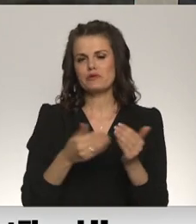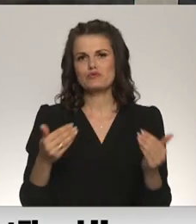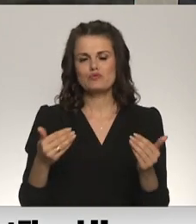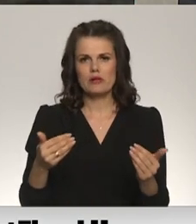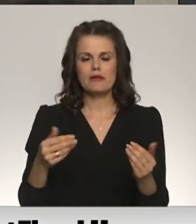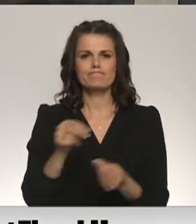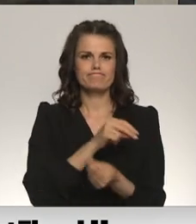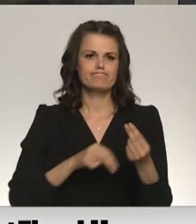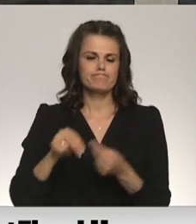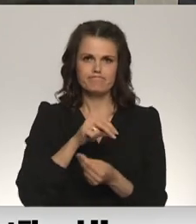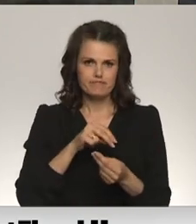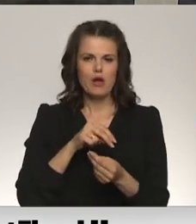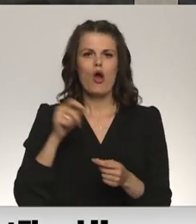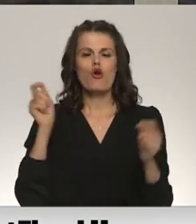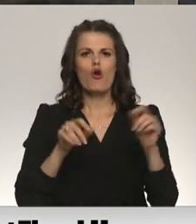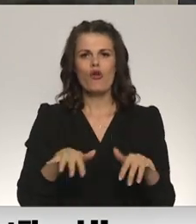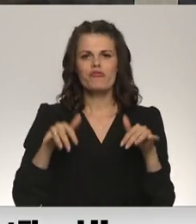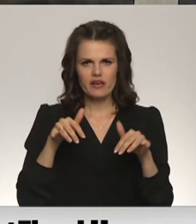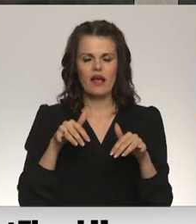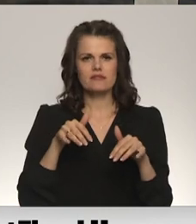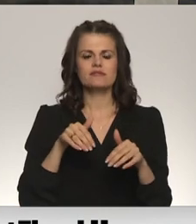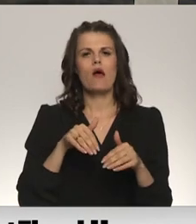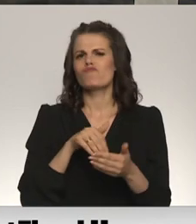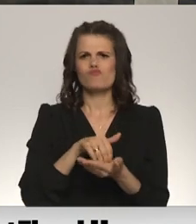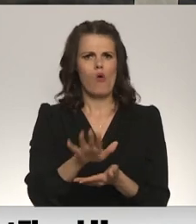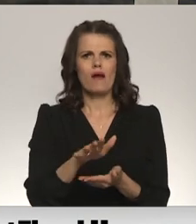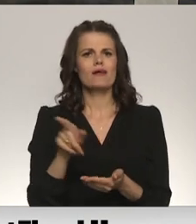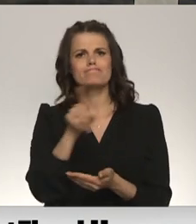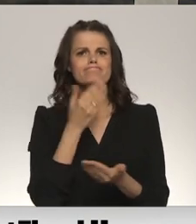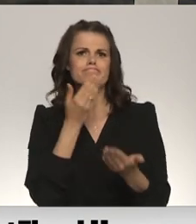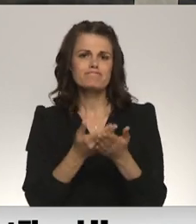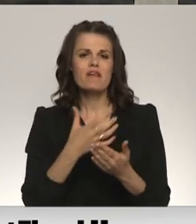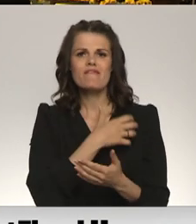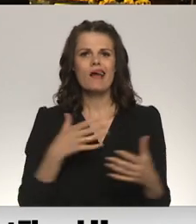kongresu noraidot priekšlikumus par apvienības likvidāciju. Turpina Madara Līcīte.